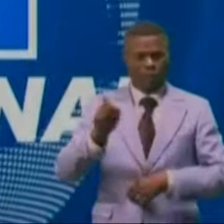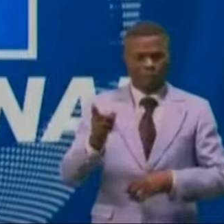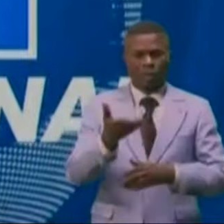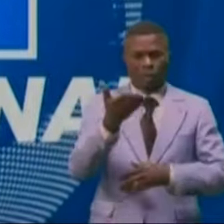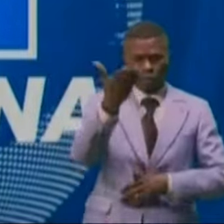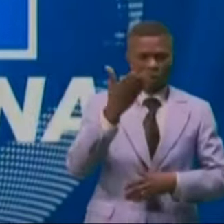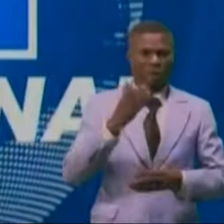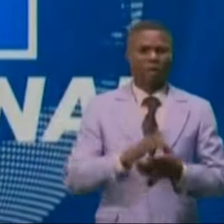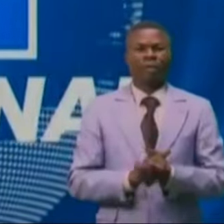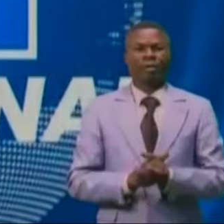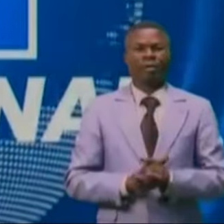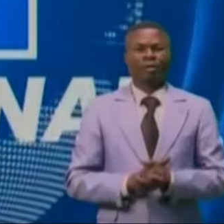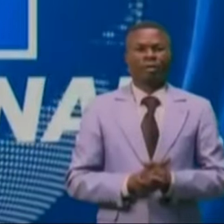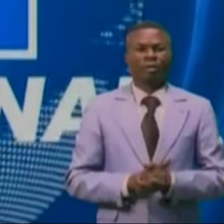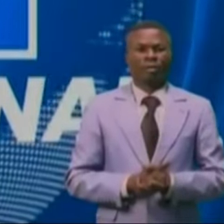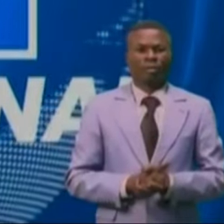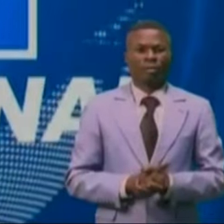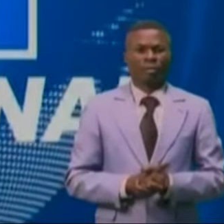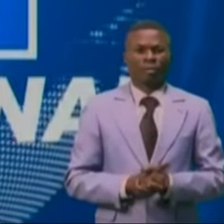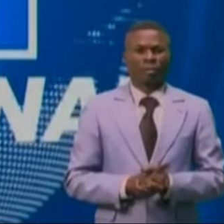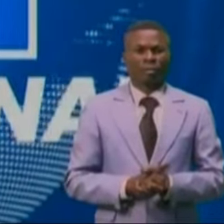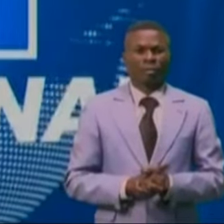Diaye.